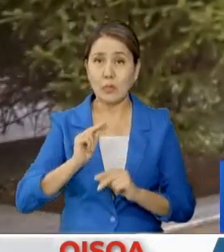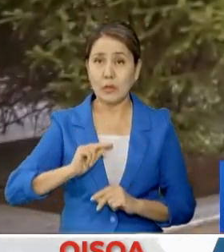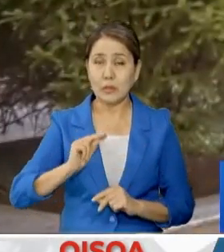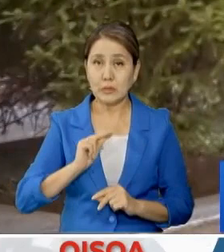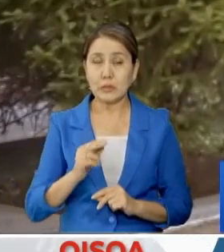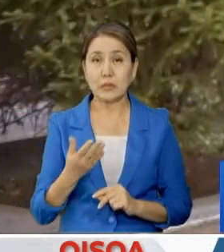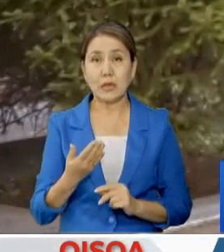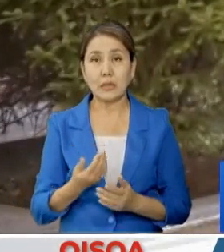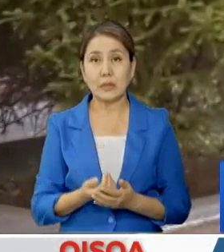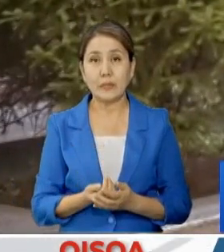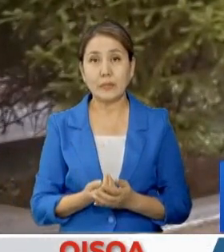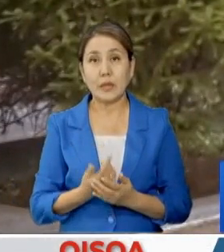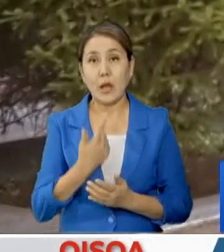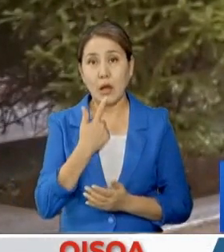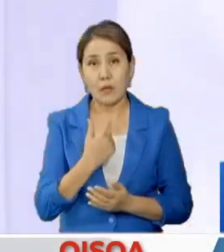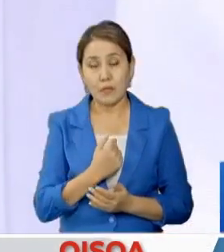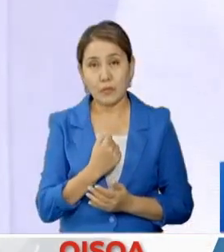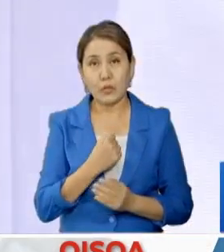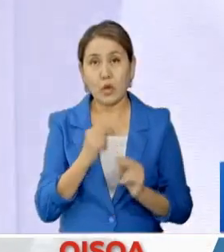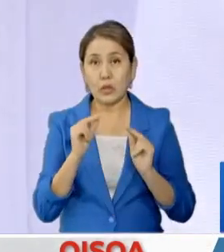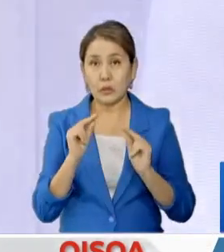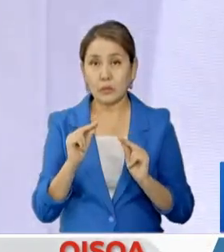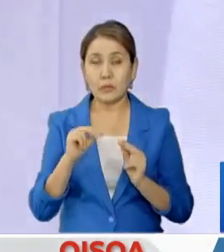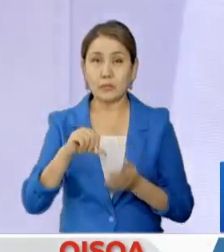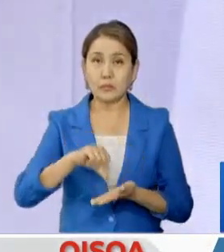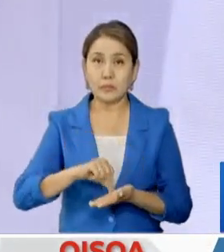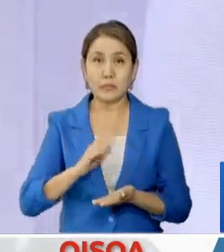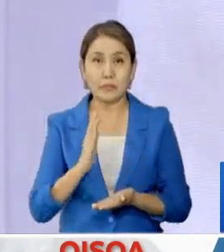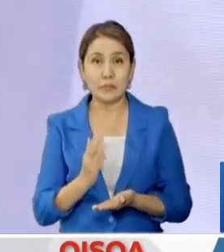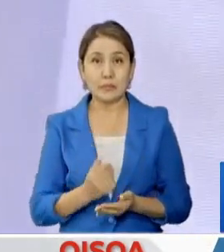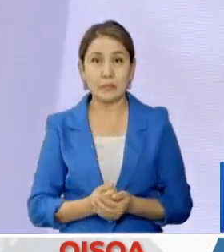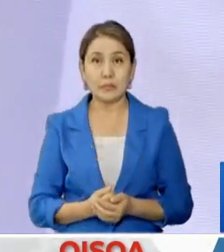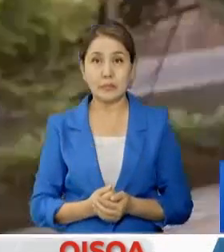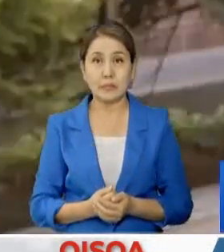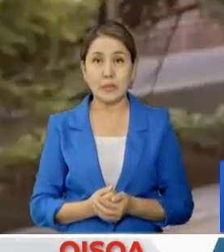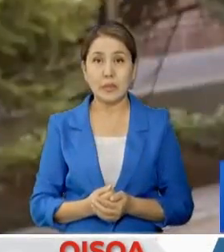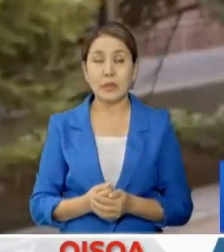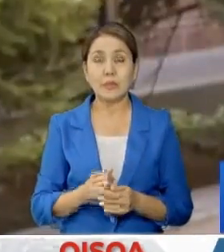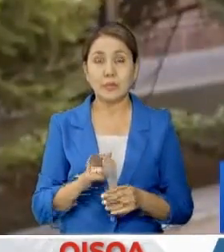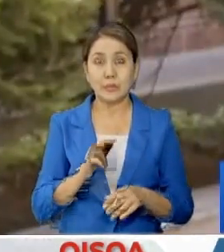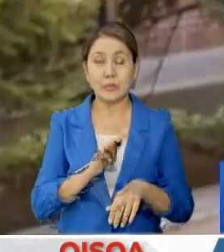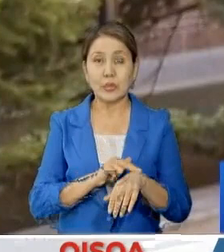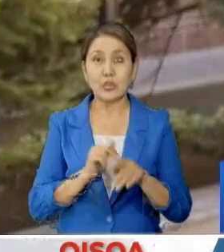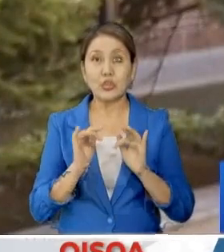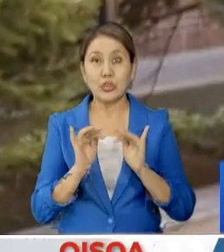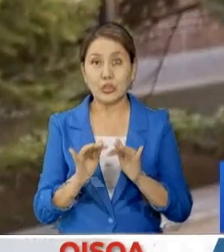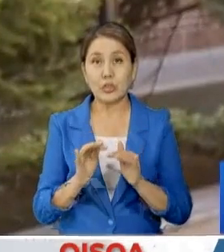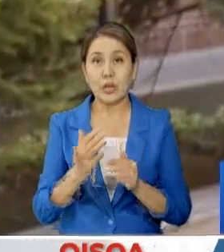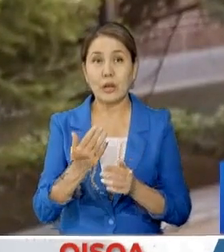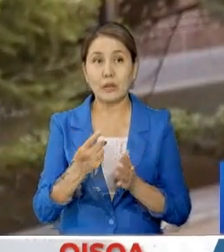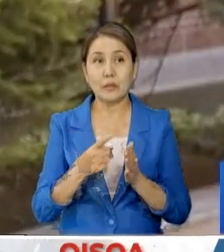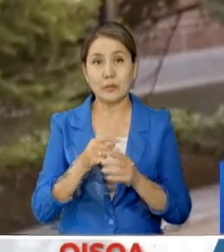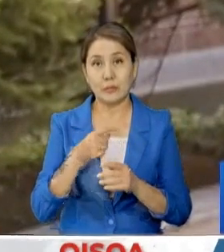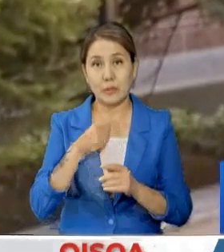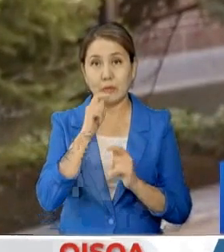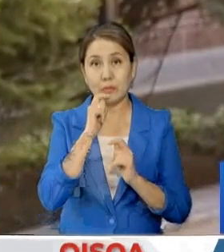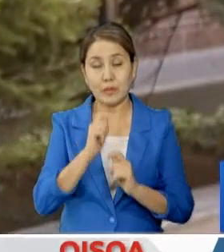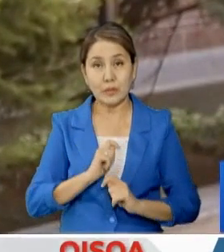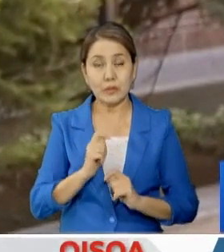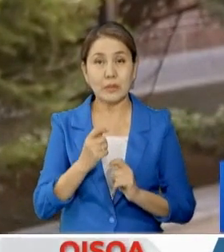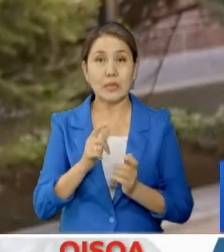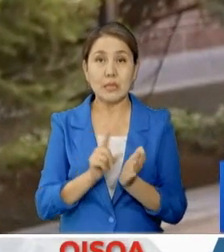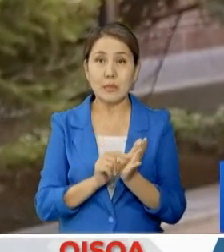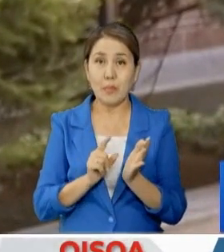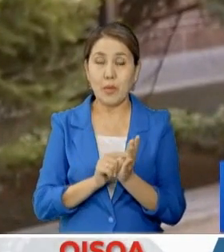qiladigan fidoi ichki ishlar organi xodimi bo'lib yetishamiz. Ichki ishlar vaziri stipendiyasi faxriy yorlig'i bilan taqdirlandi. Bu biz